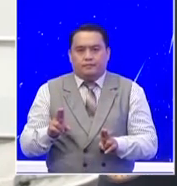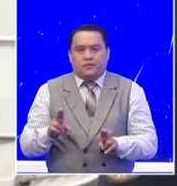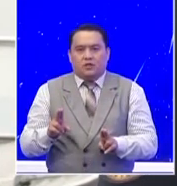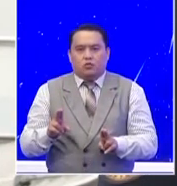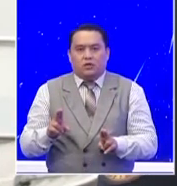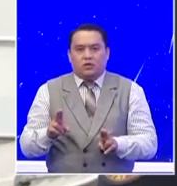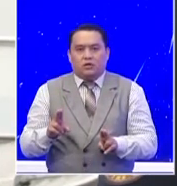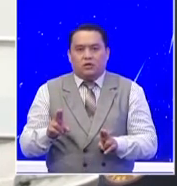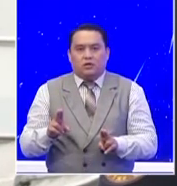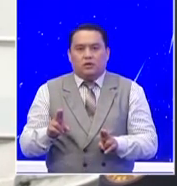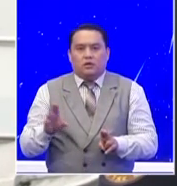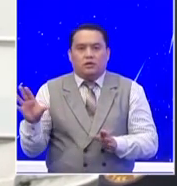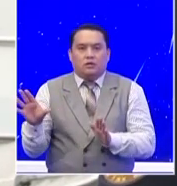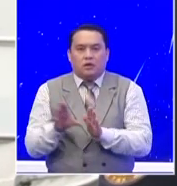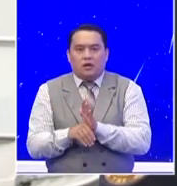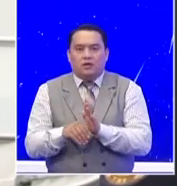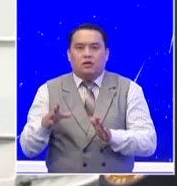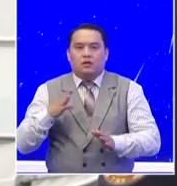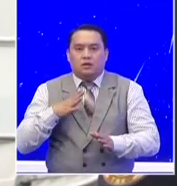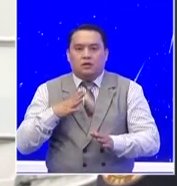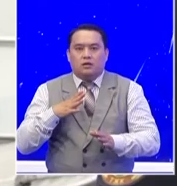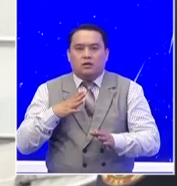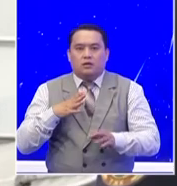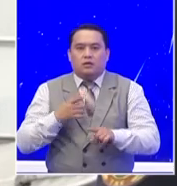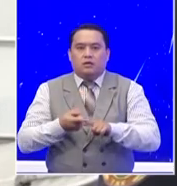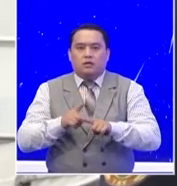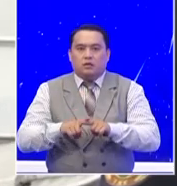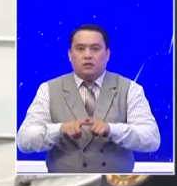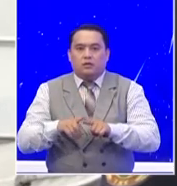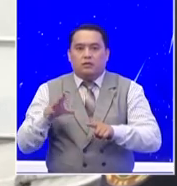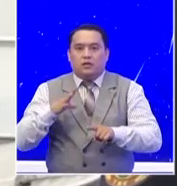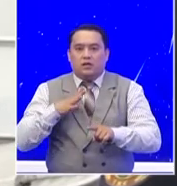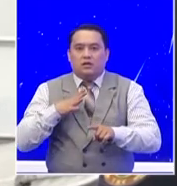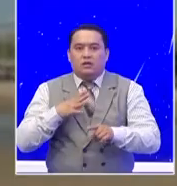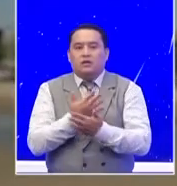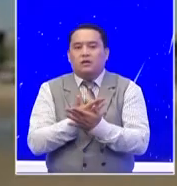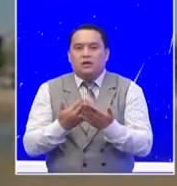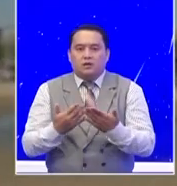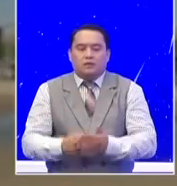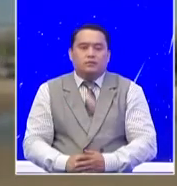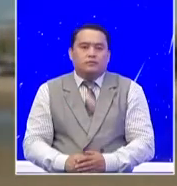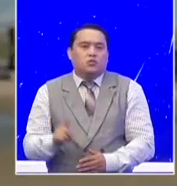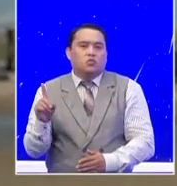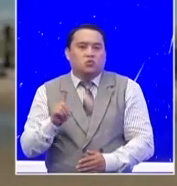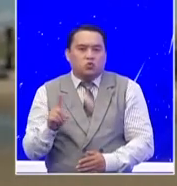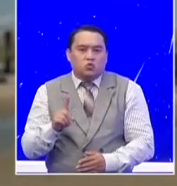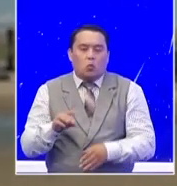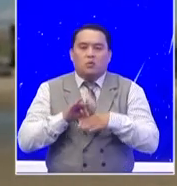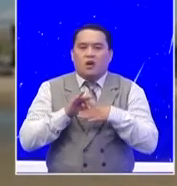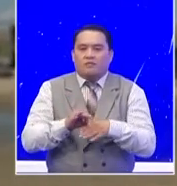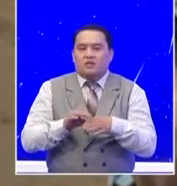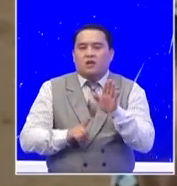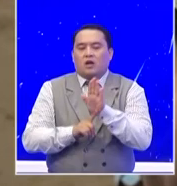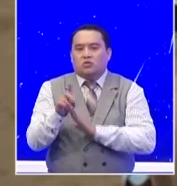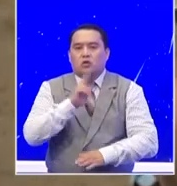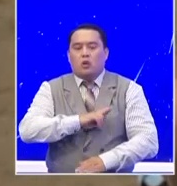Просим граждан соблюдать все правила безопасности, купаться только в специальных отведенных местах. Несмотря на проводимую работу, с начала года